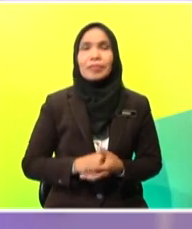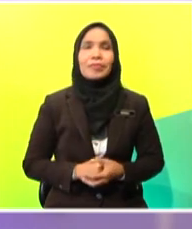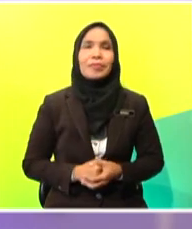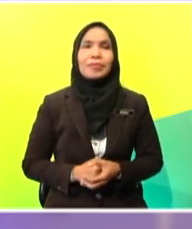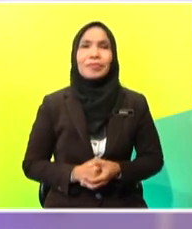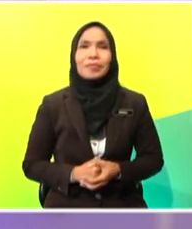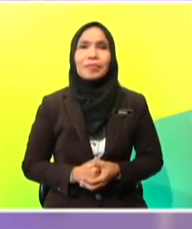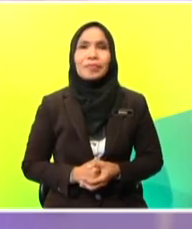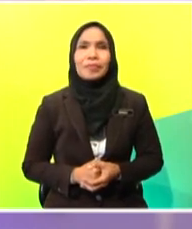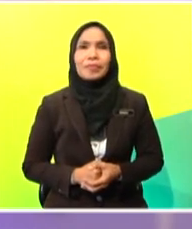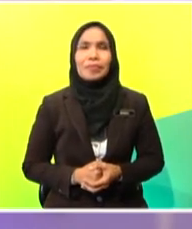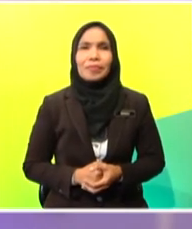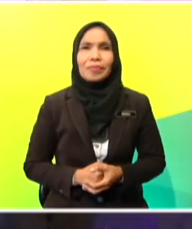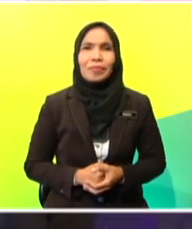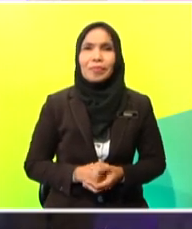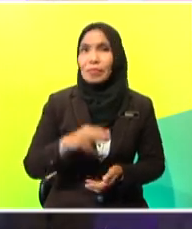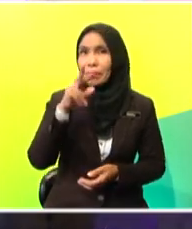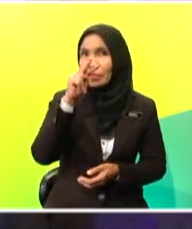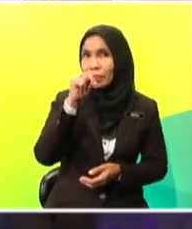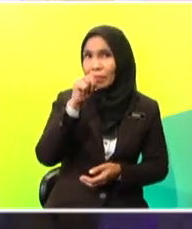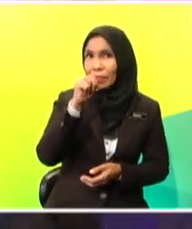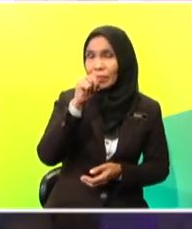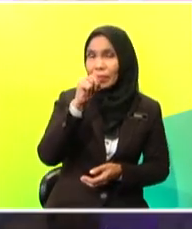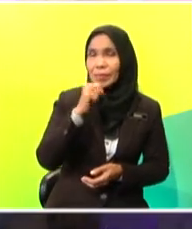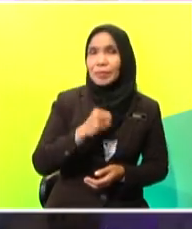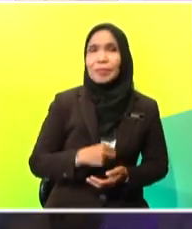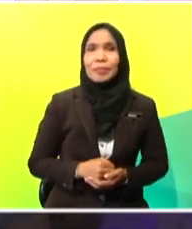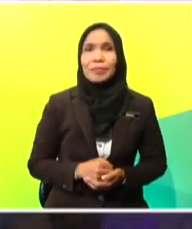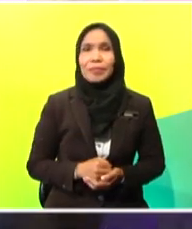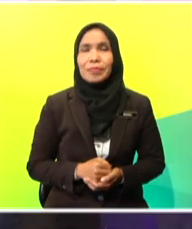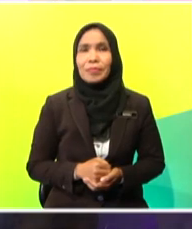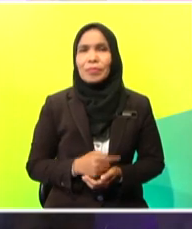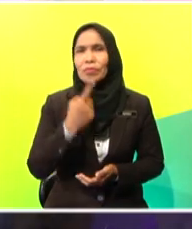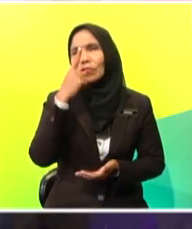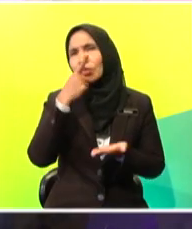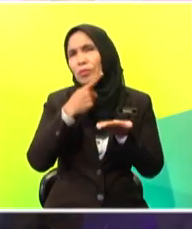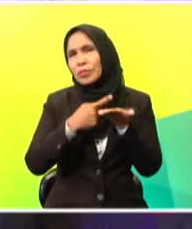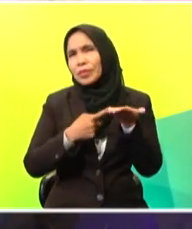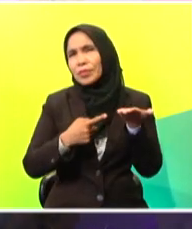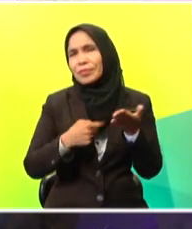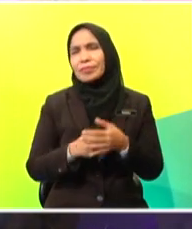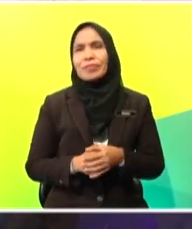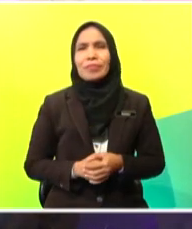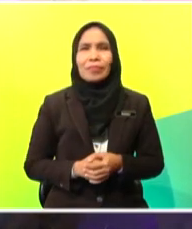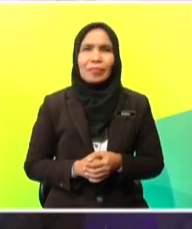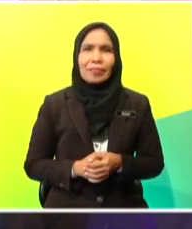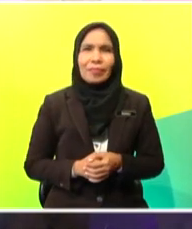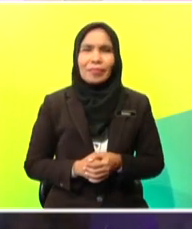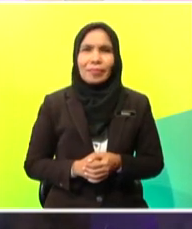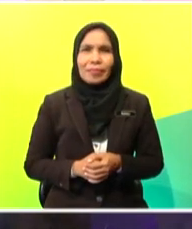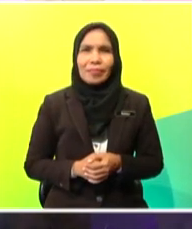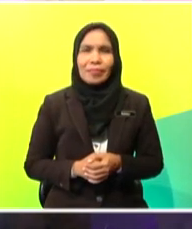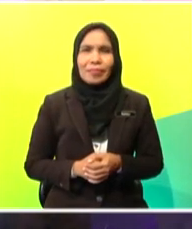nanyutamy78 still sungguh aku tuh untuk apa piye Lek kalau murid-murid